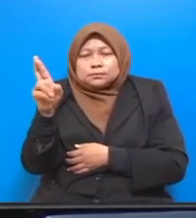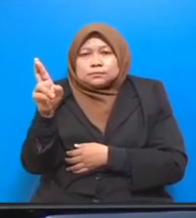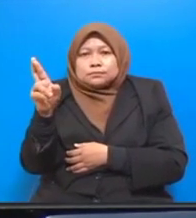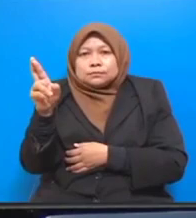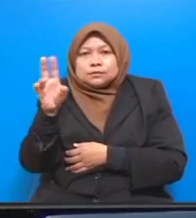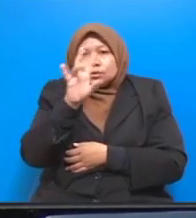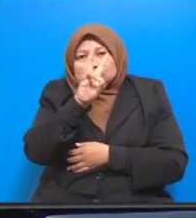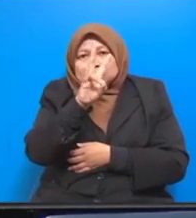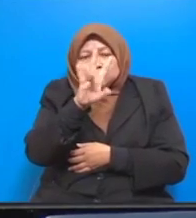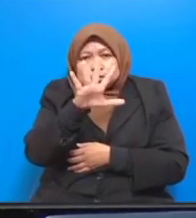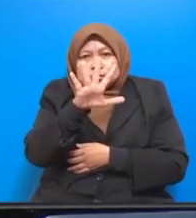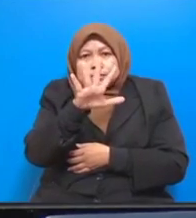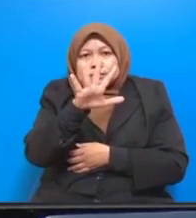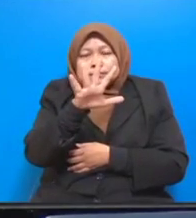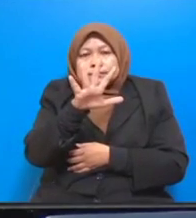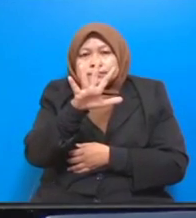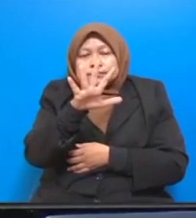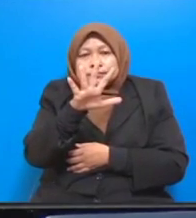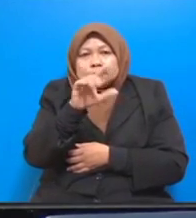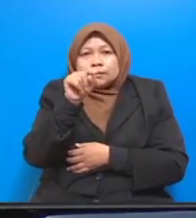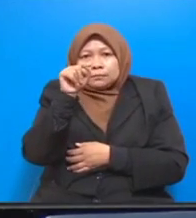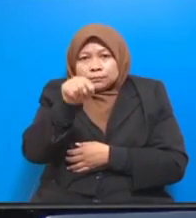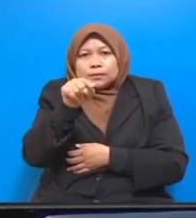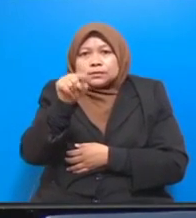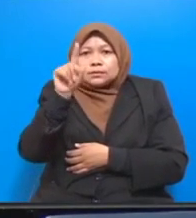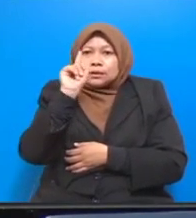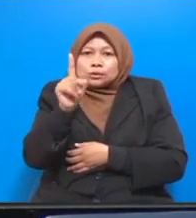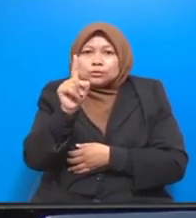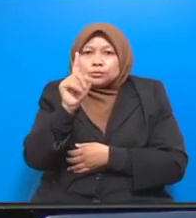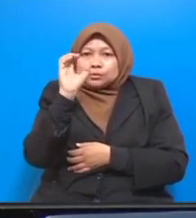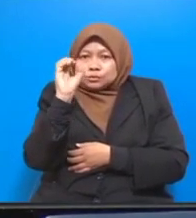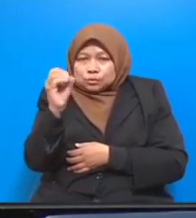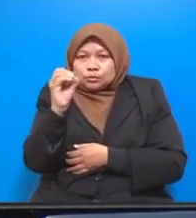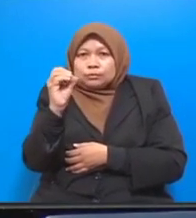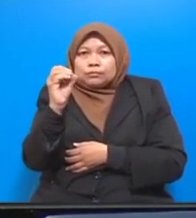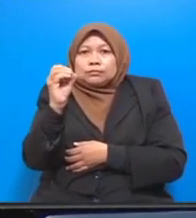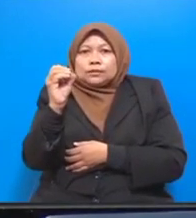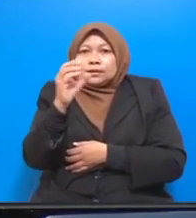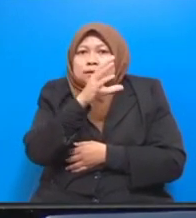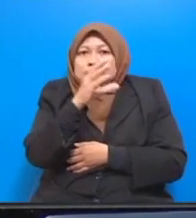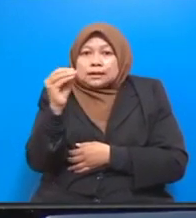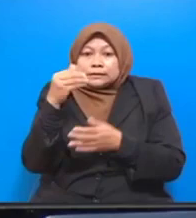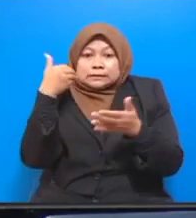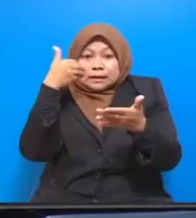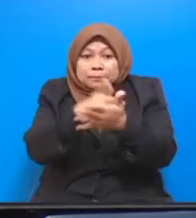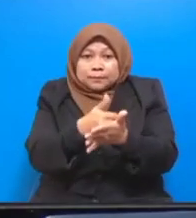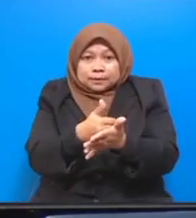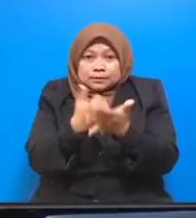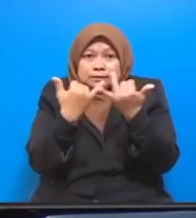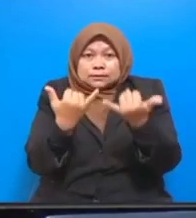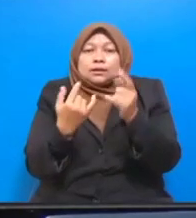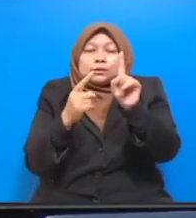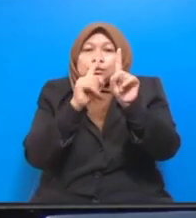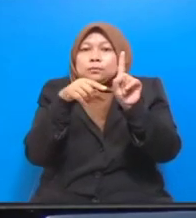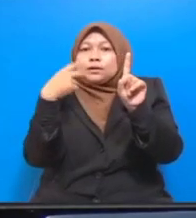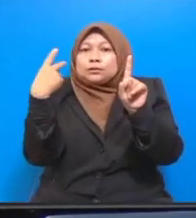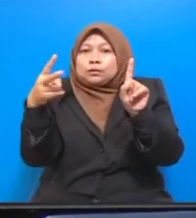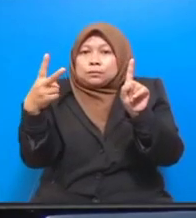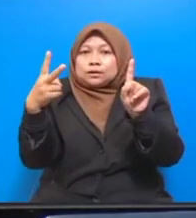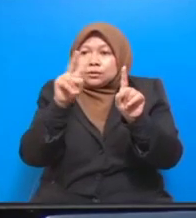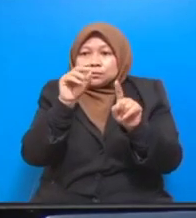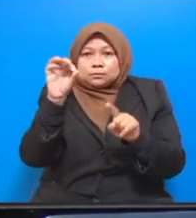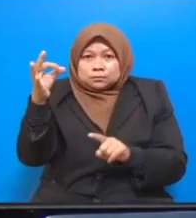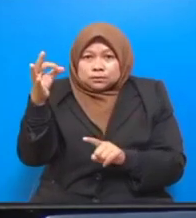16770 5-point 10 manakala sehingga satu desember